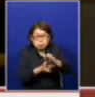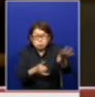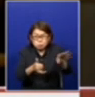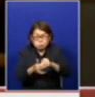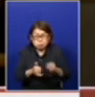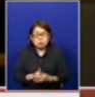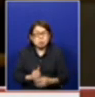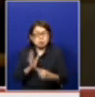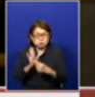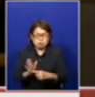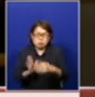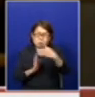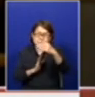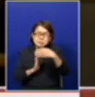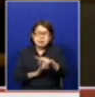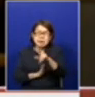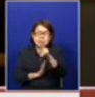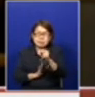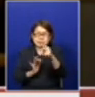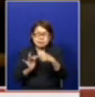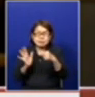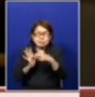แล้วท่านก็ให้เด็กหยุดเรียน